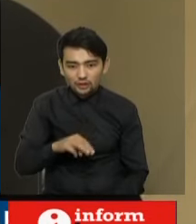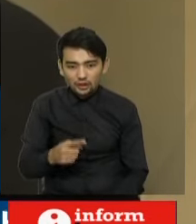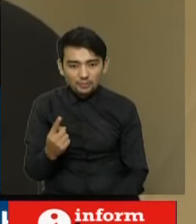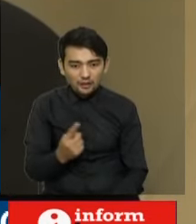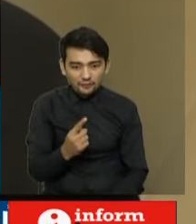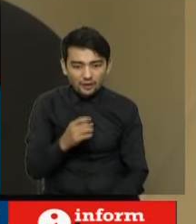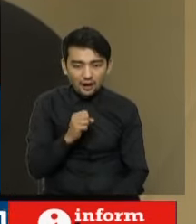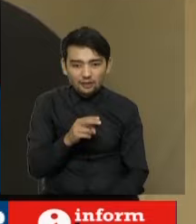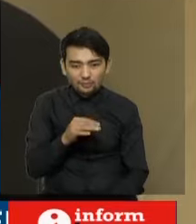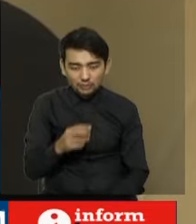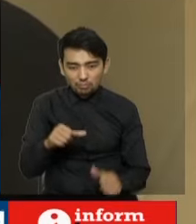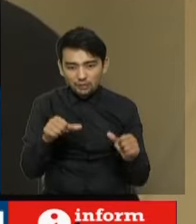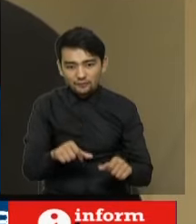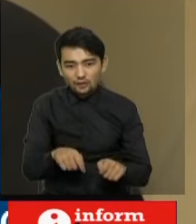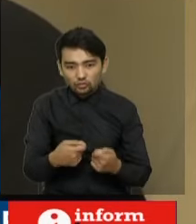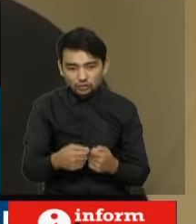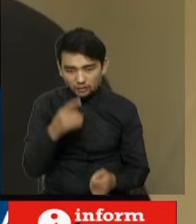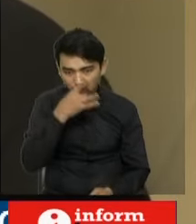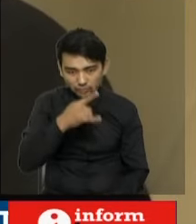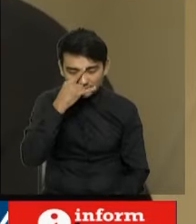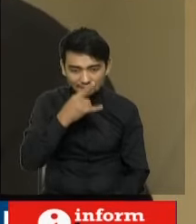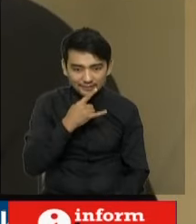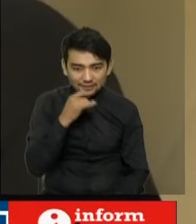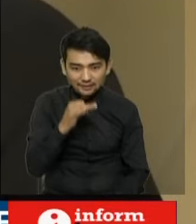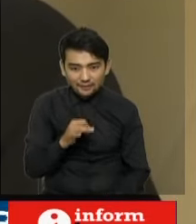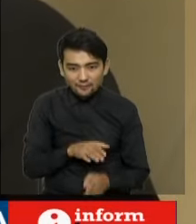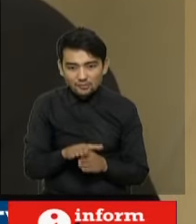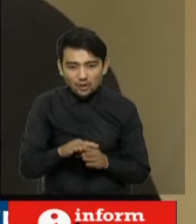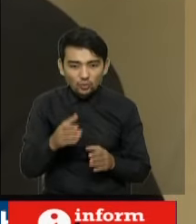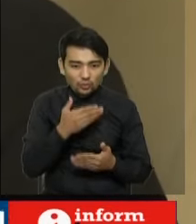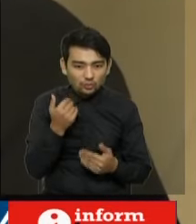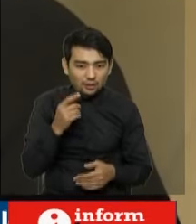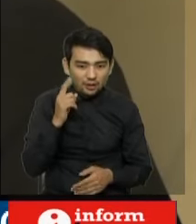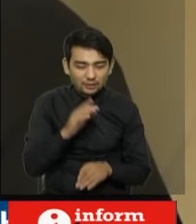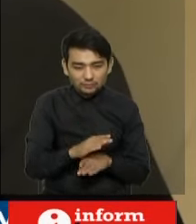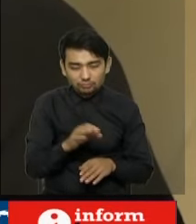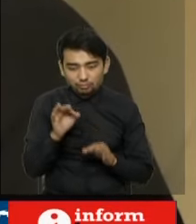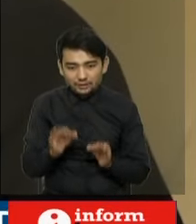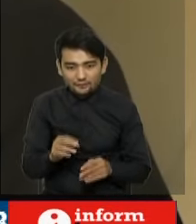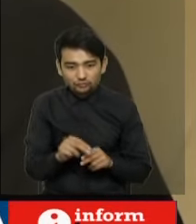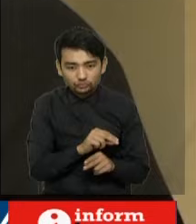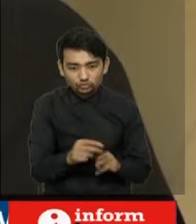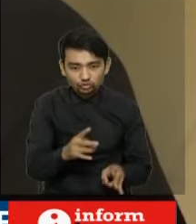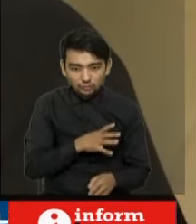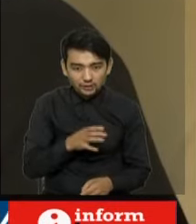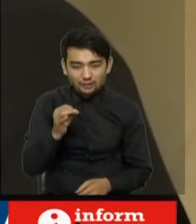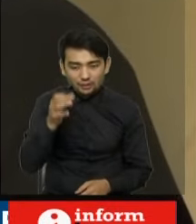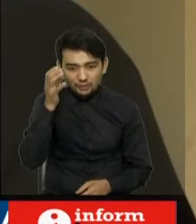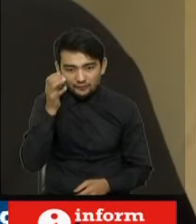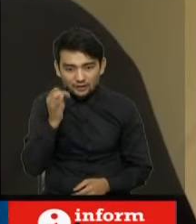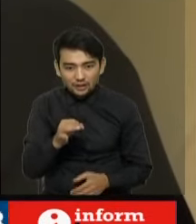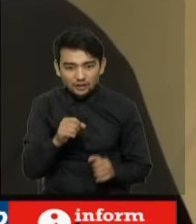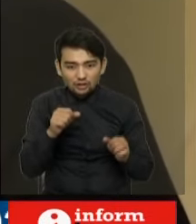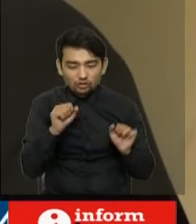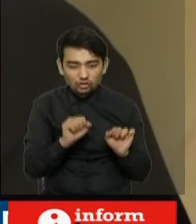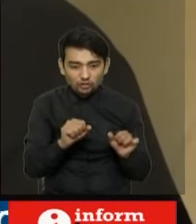об административных правонарушениях Республики Казахстан, неисполнение обязанностей по воспитанию и образованию, защите прав и